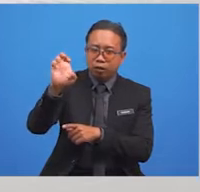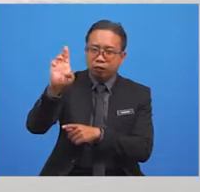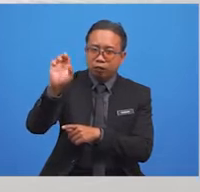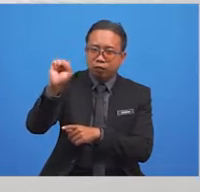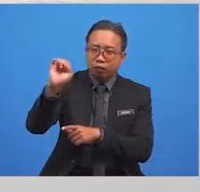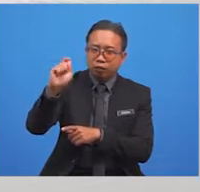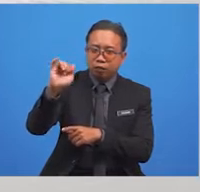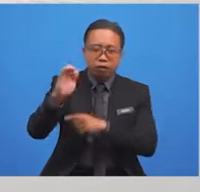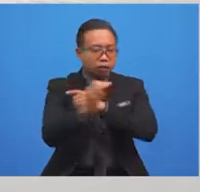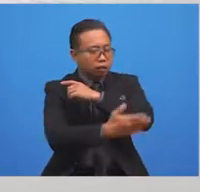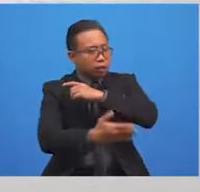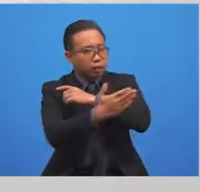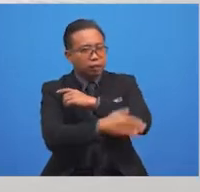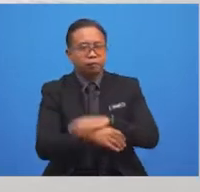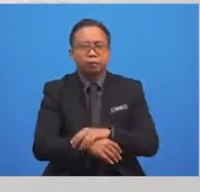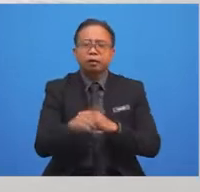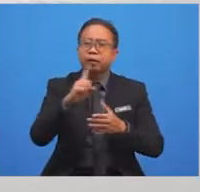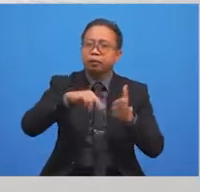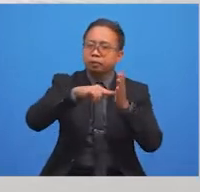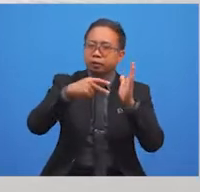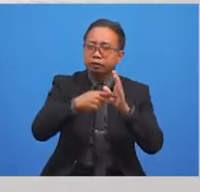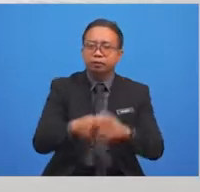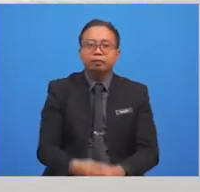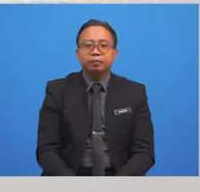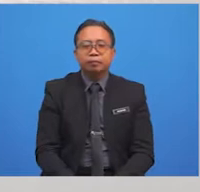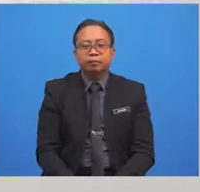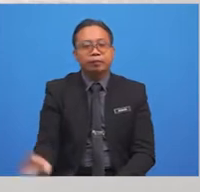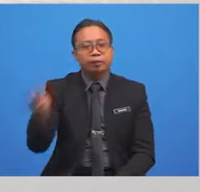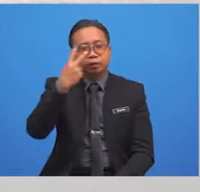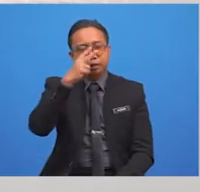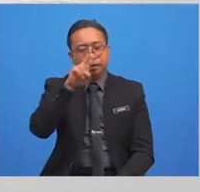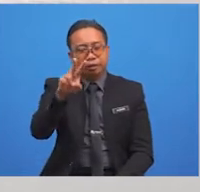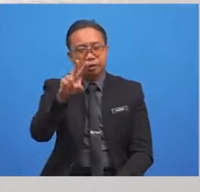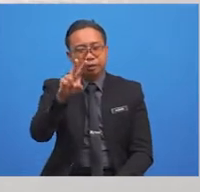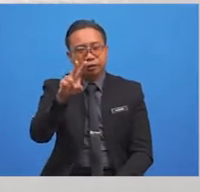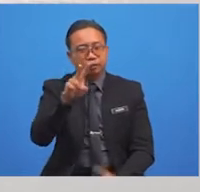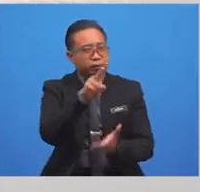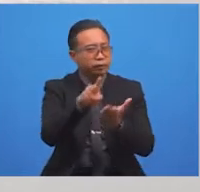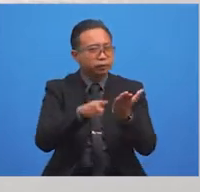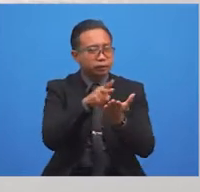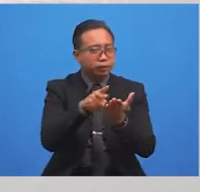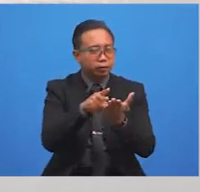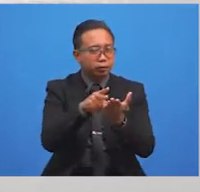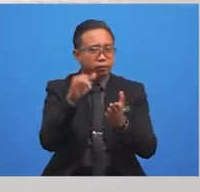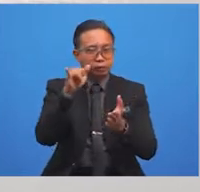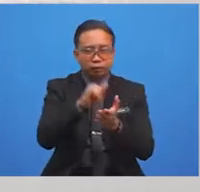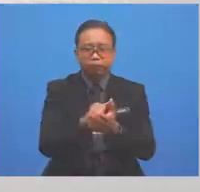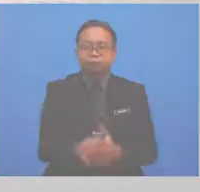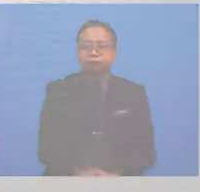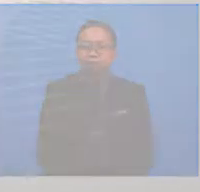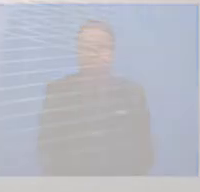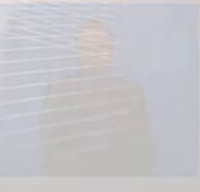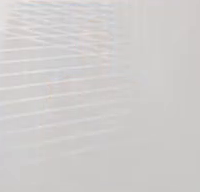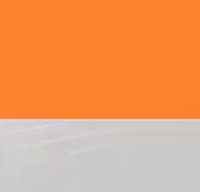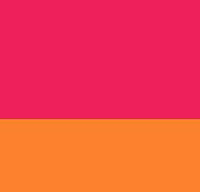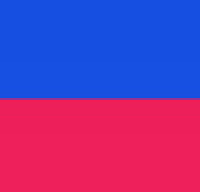Apa yang dimaksudkan dengan biodiversiti? Mari kita lihat klip video yang disediakan.